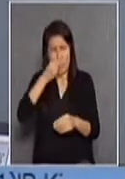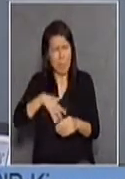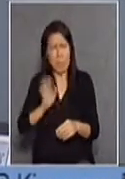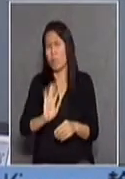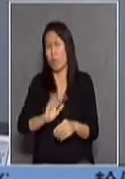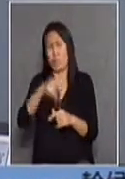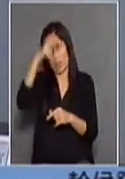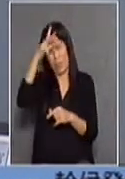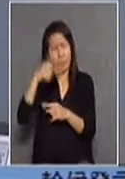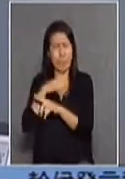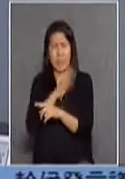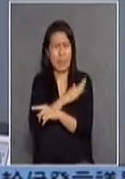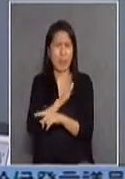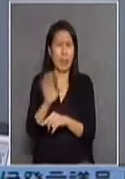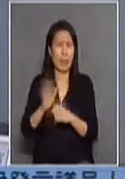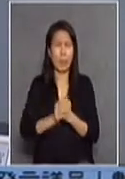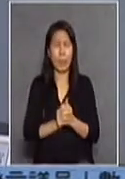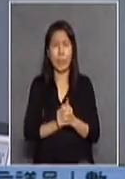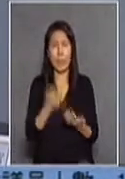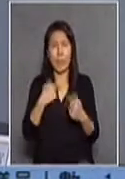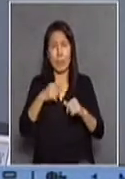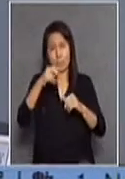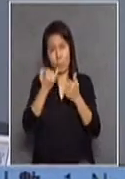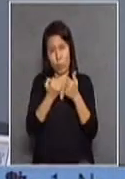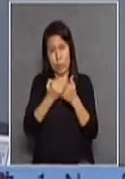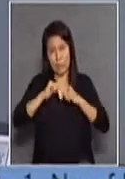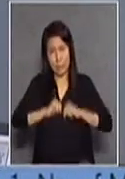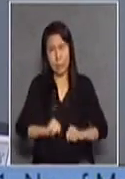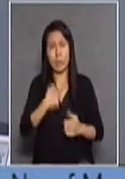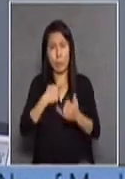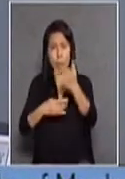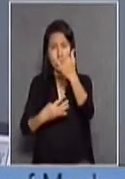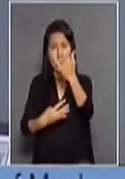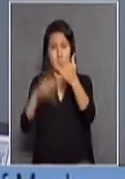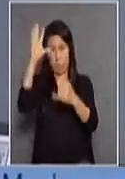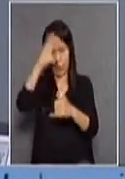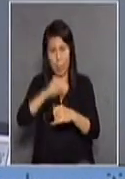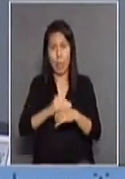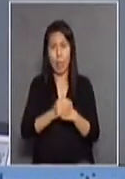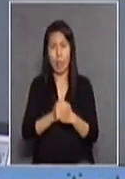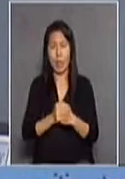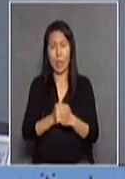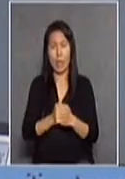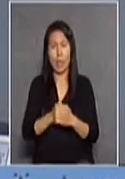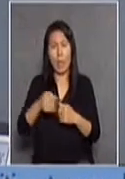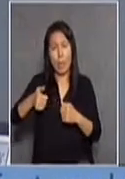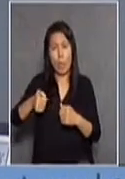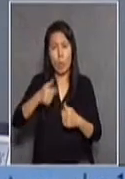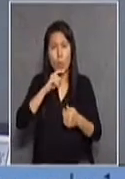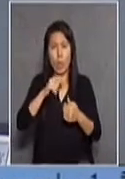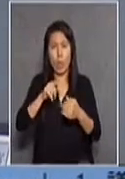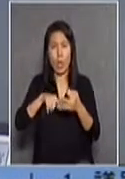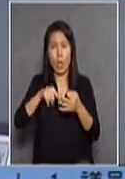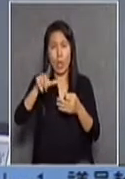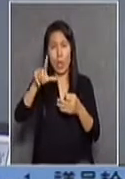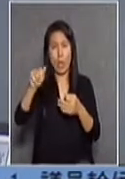為他犧牲，但是同學堅持絕食。在6月4日晚，劉曉波先生是在廣